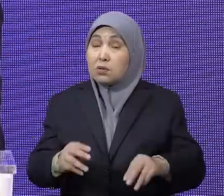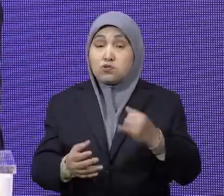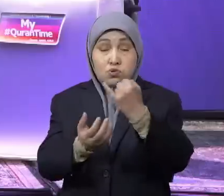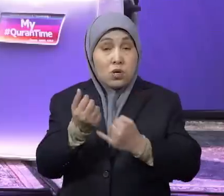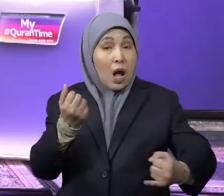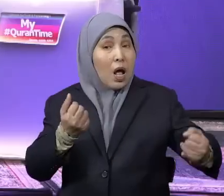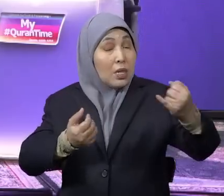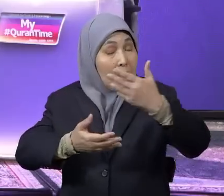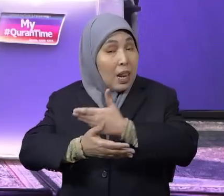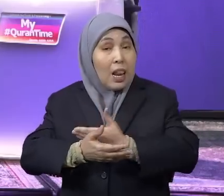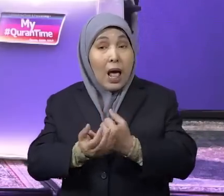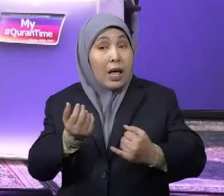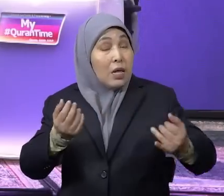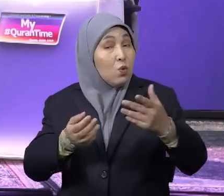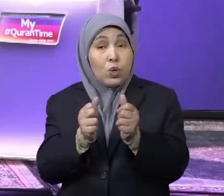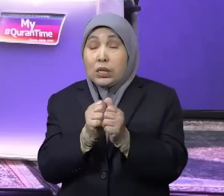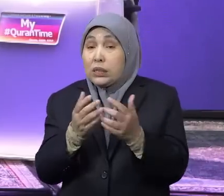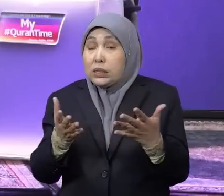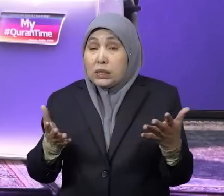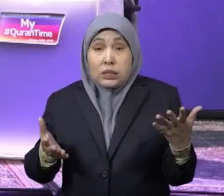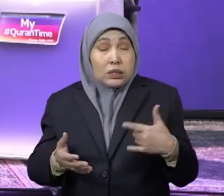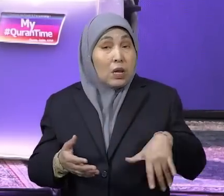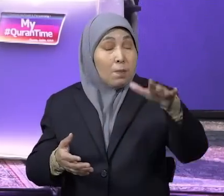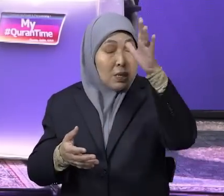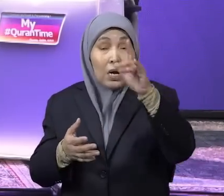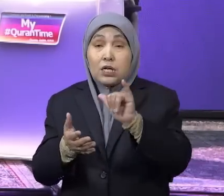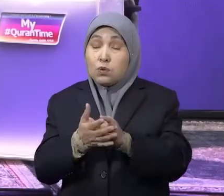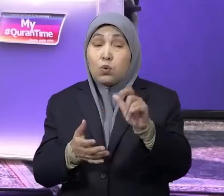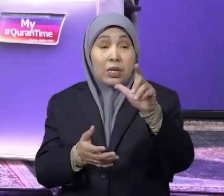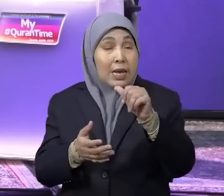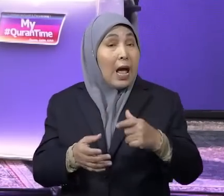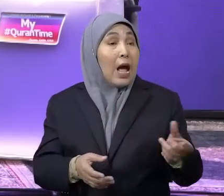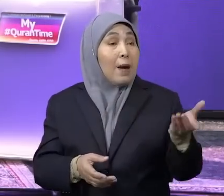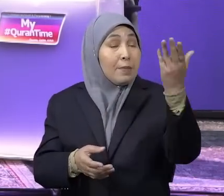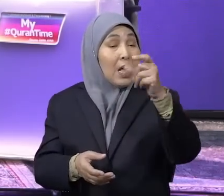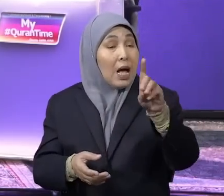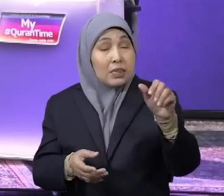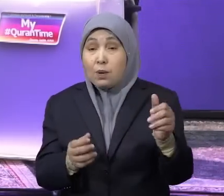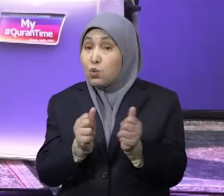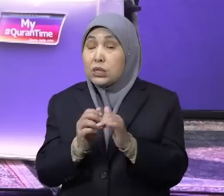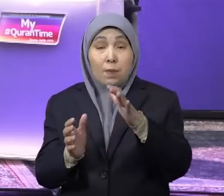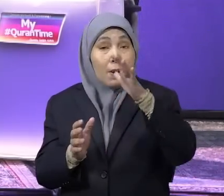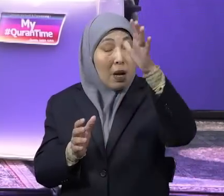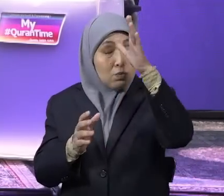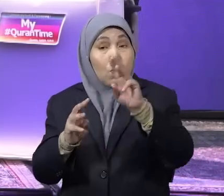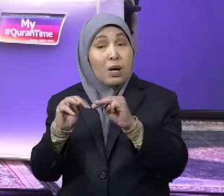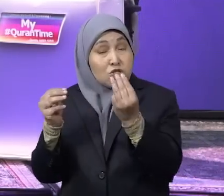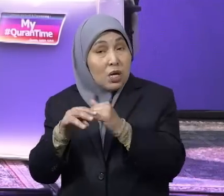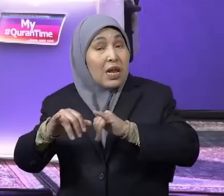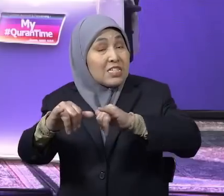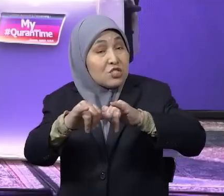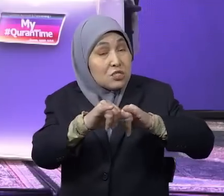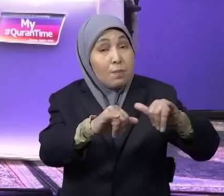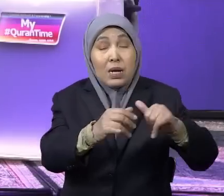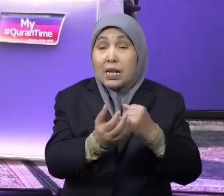dilahirkan tanpa ayah, walaupun sebenarnya pernah berlaku sebelum lagi pada itu, iaitu Nabi Adam alaihi salam tanpa ibu dan ayah. Tetapi untuk masyarakat yang sezaman